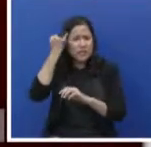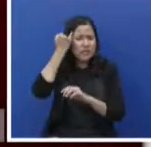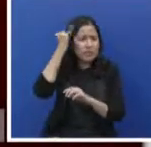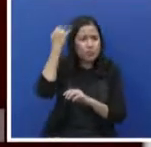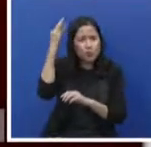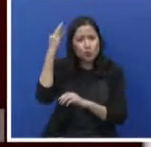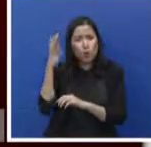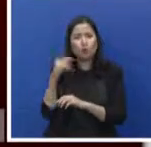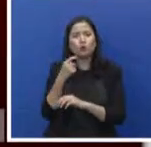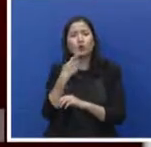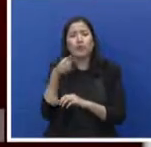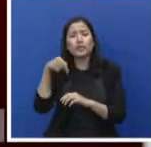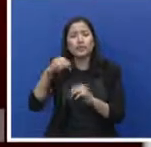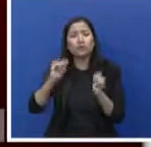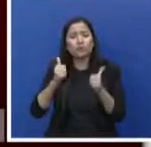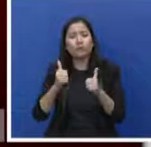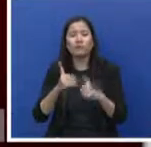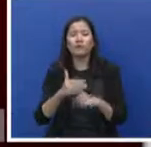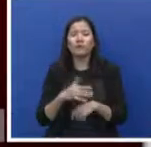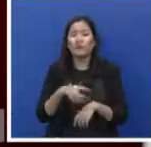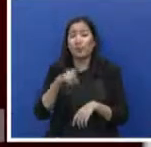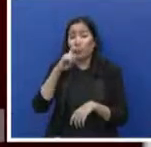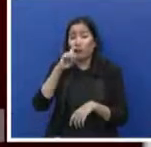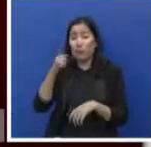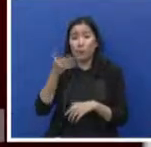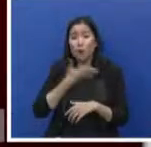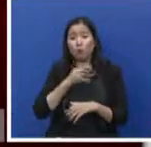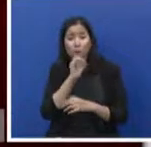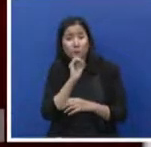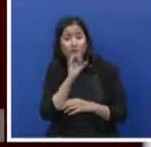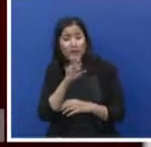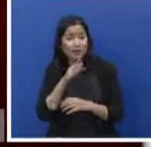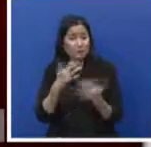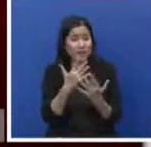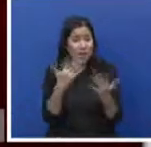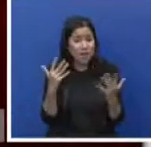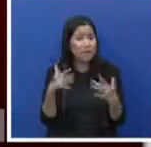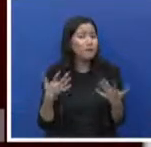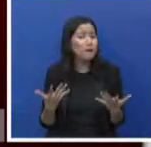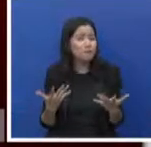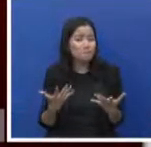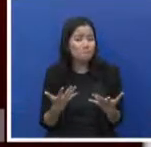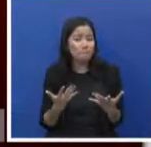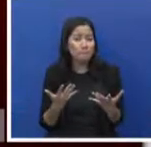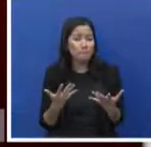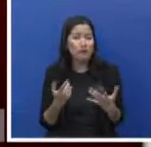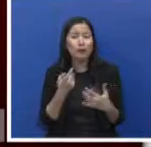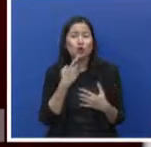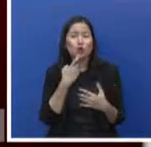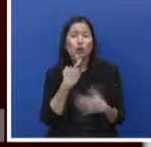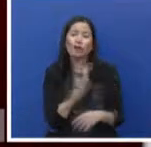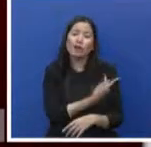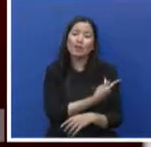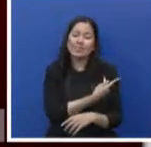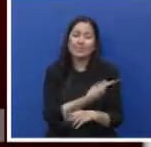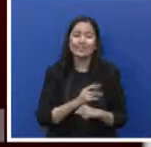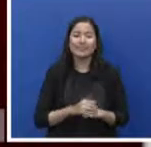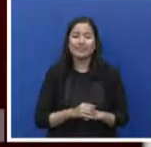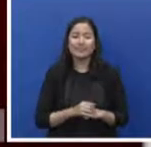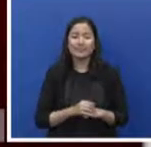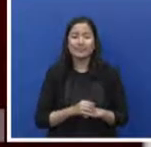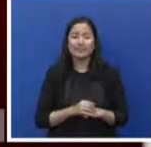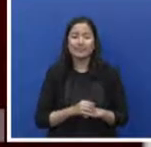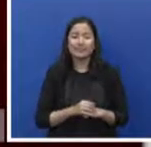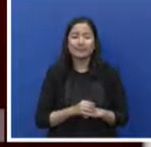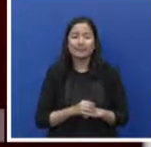sudah disiapkan. Bapak, sekali lagi mungkin ada pesan untuk masyarakat kita Pak, tentang vaksinasi kali ini. Nah, saya